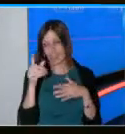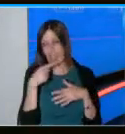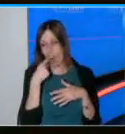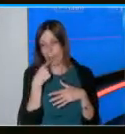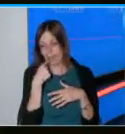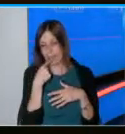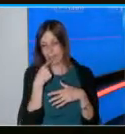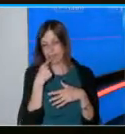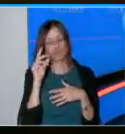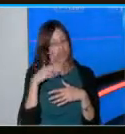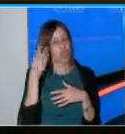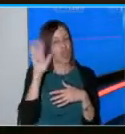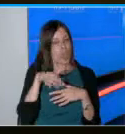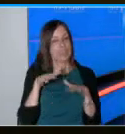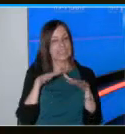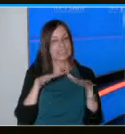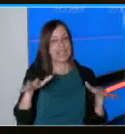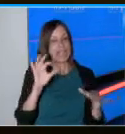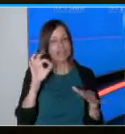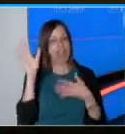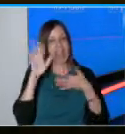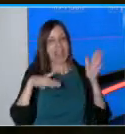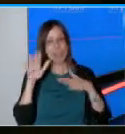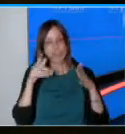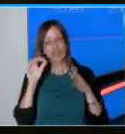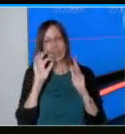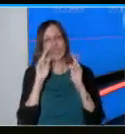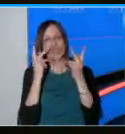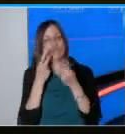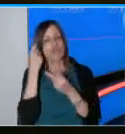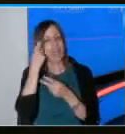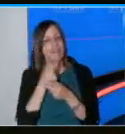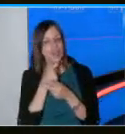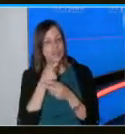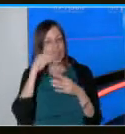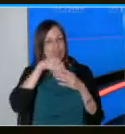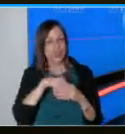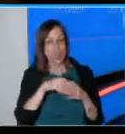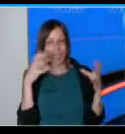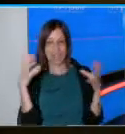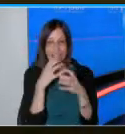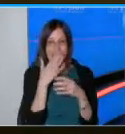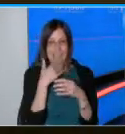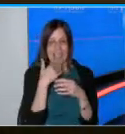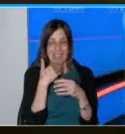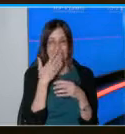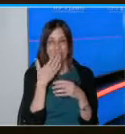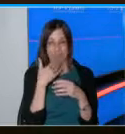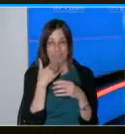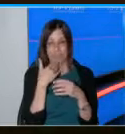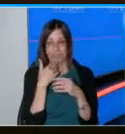אומר שתהיה עוד זליגה של אלימות של קבוצות עברייניות לתוך החברה הישראלית